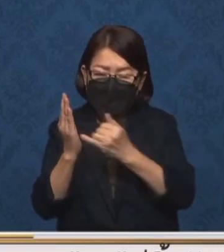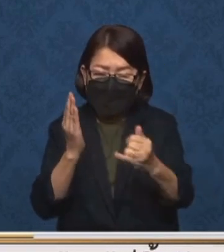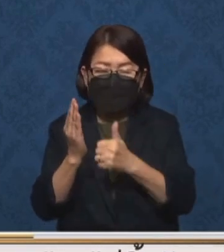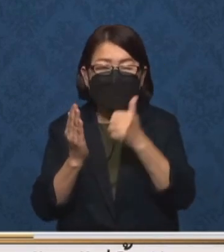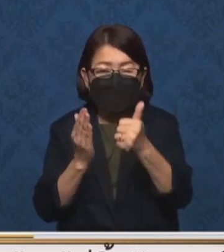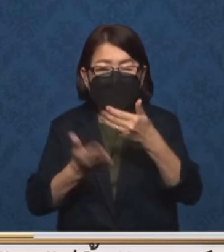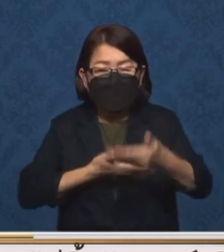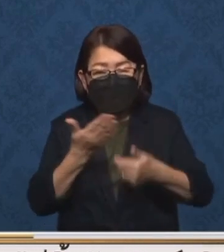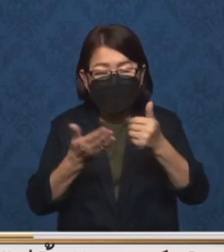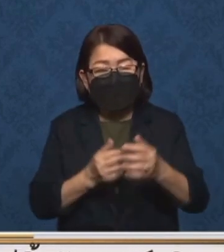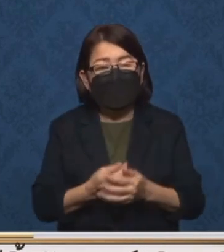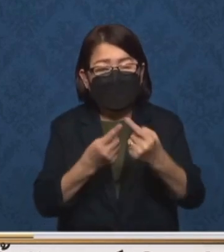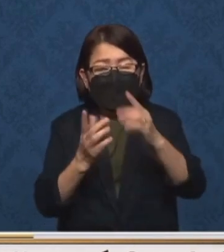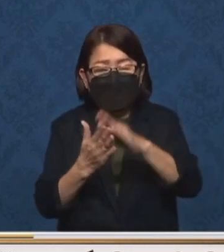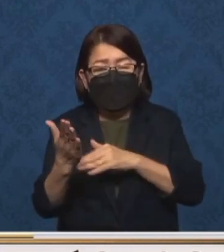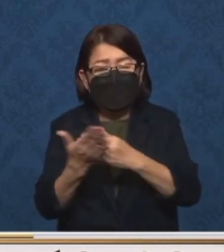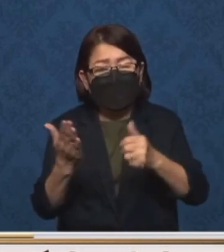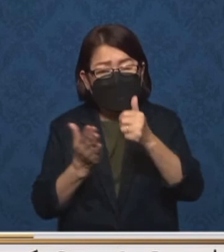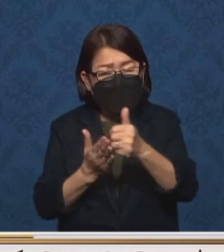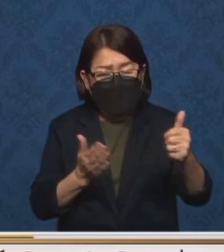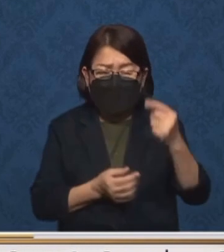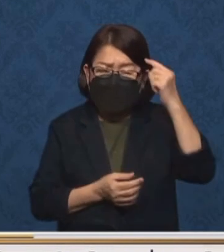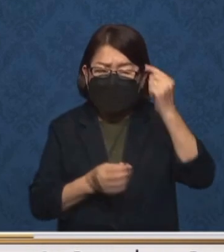นัดัต haw great